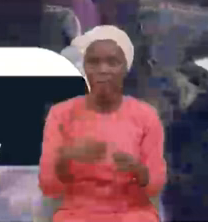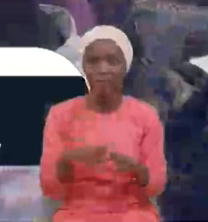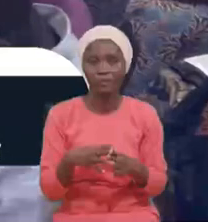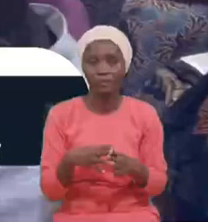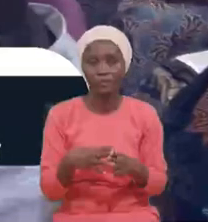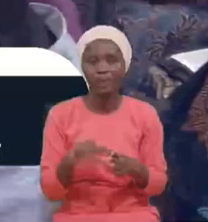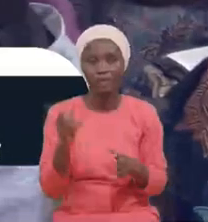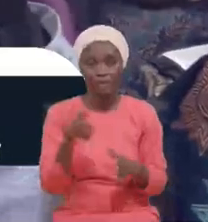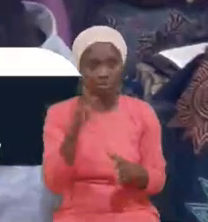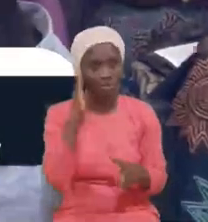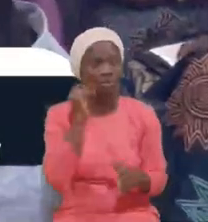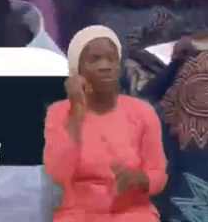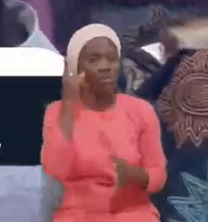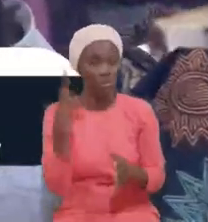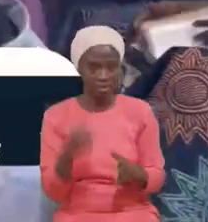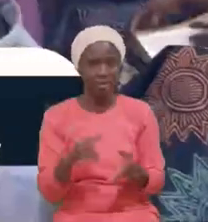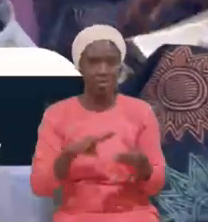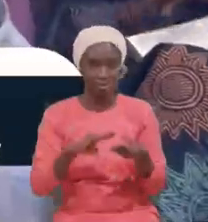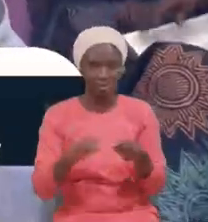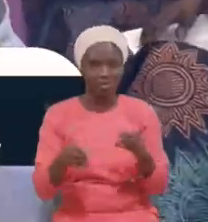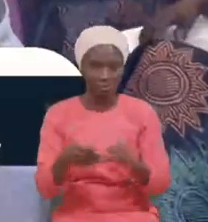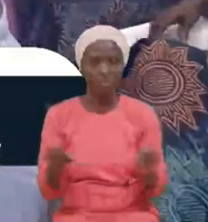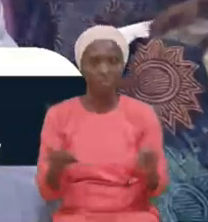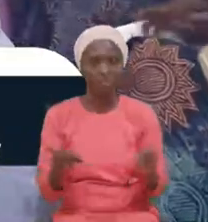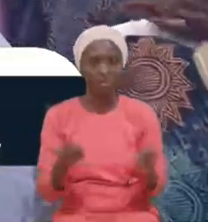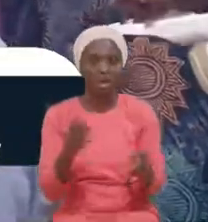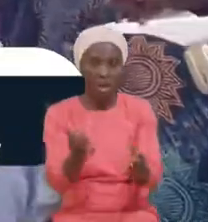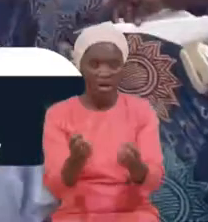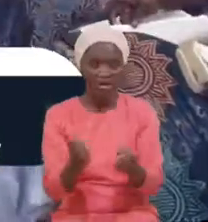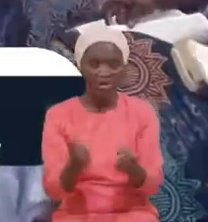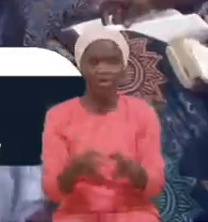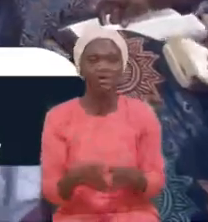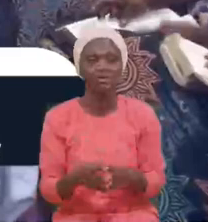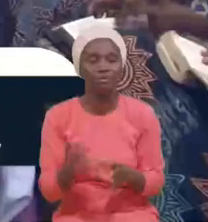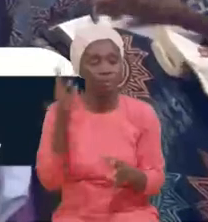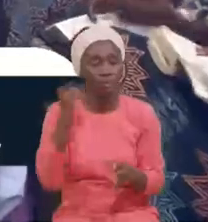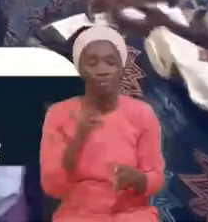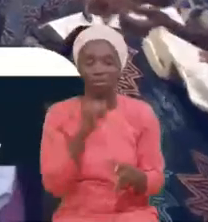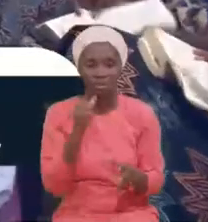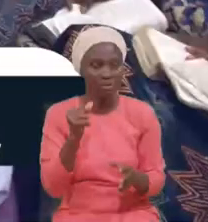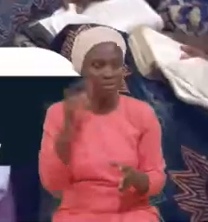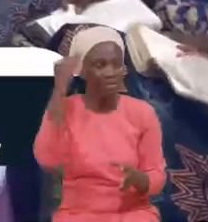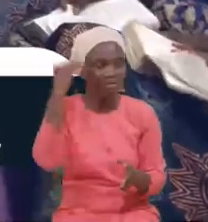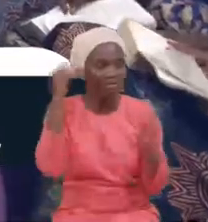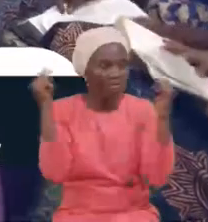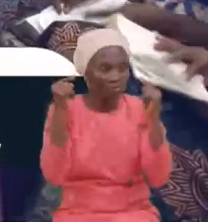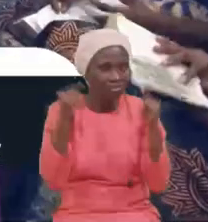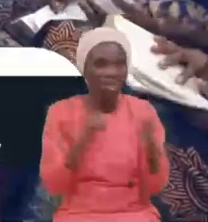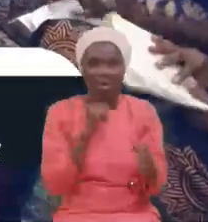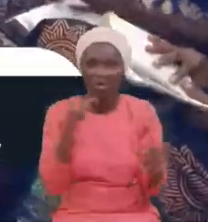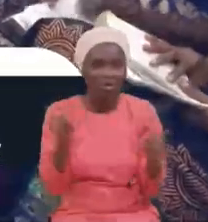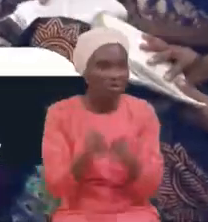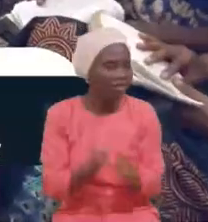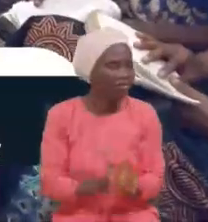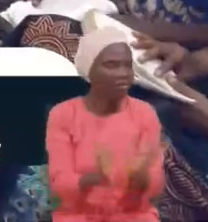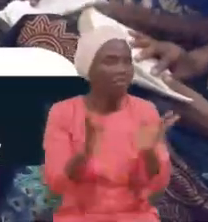13, 44, vous devez comprendre que la lèpre n'est pas comme les maux de tête